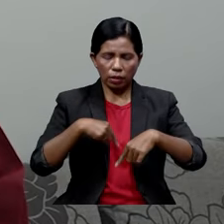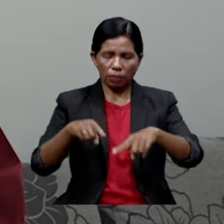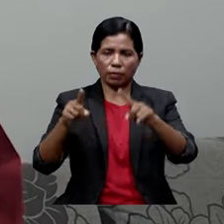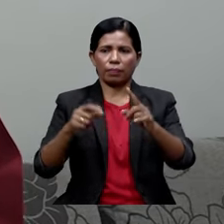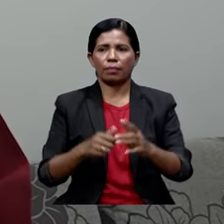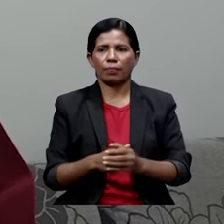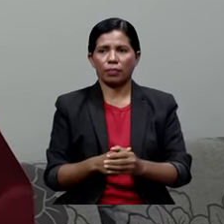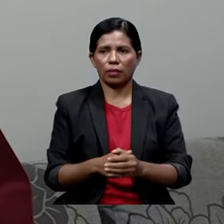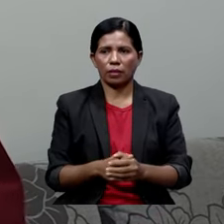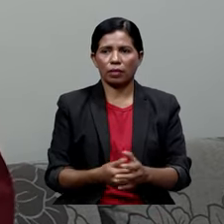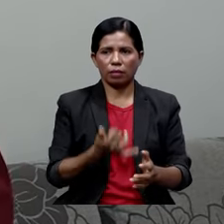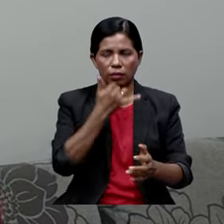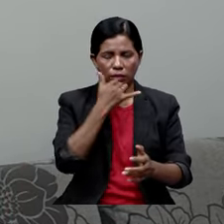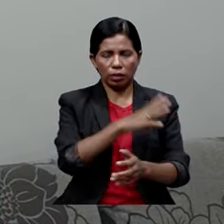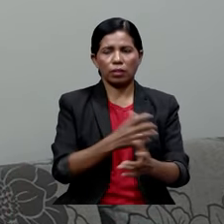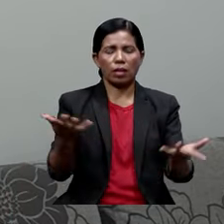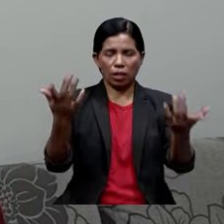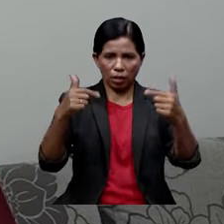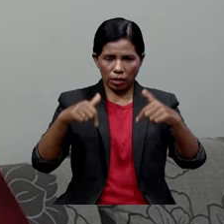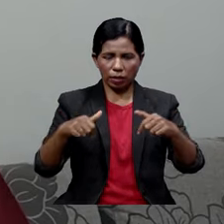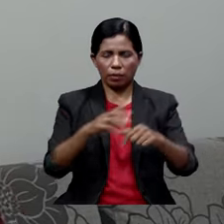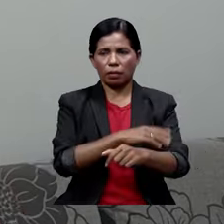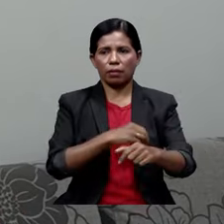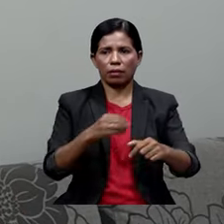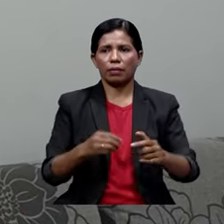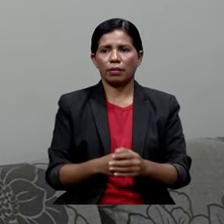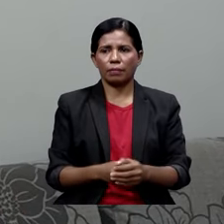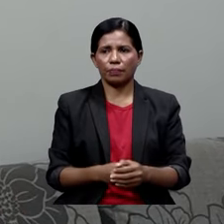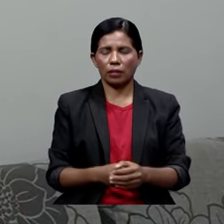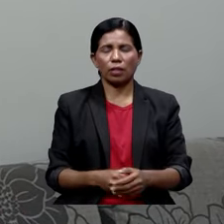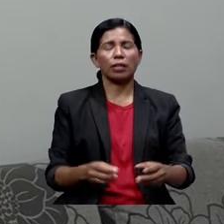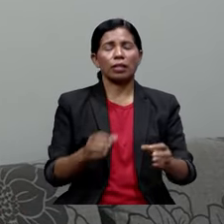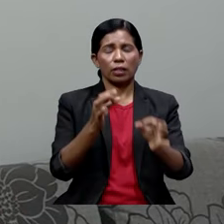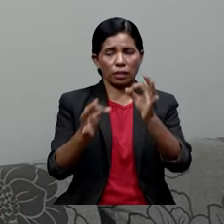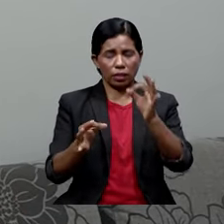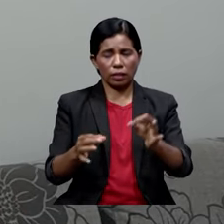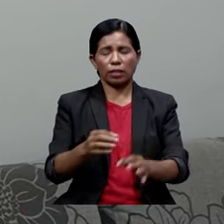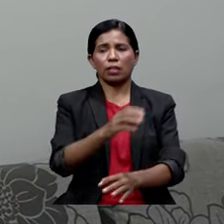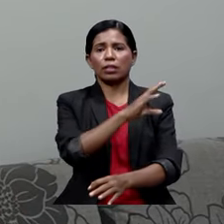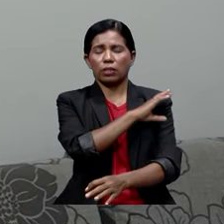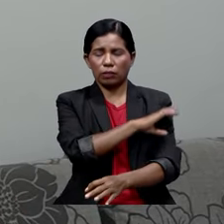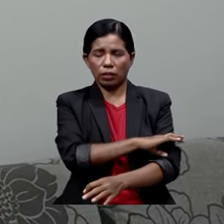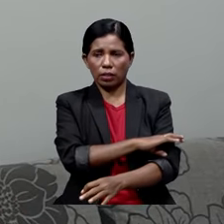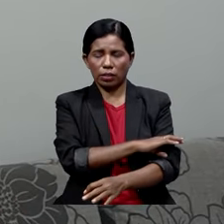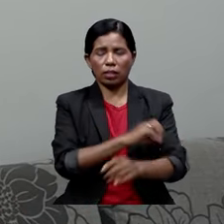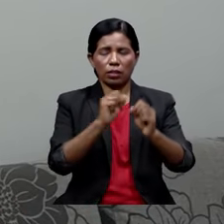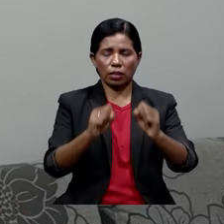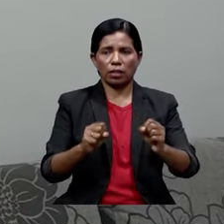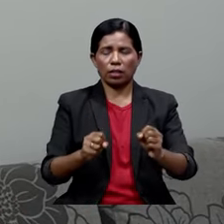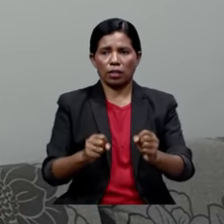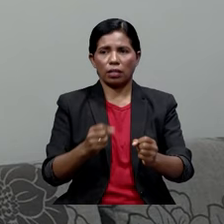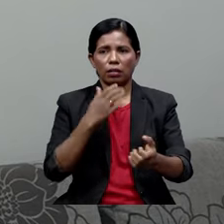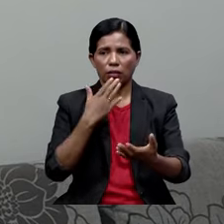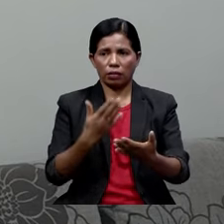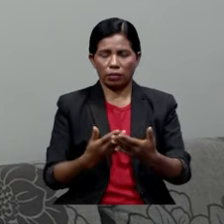atas alasan itu mereka lomba-lomba mau datang ke sini hanya keamanan dengan apa segal macam harus over hati-hati